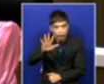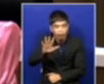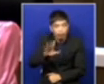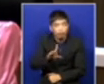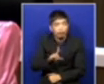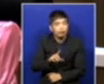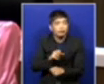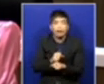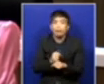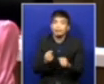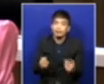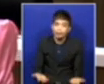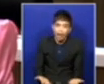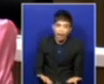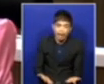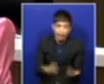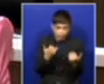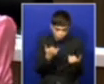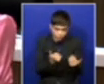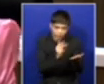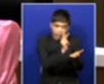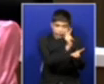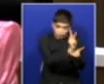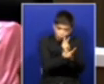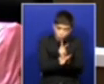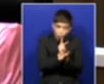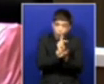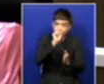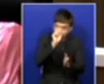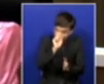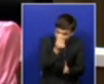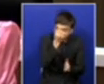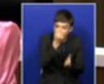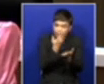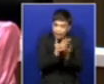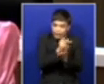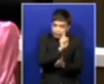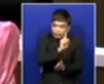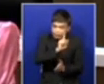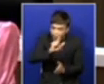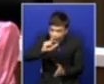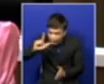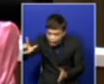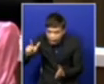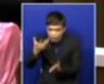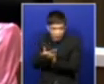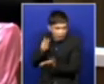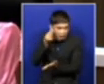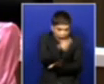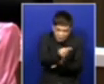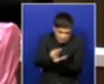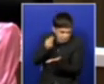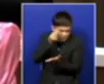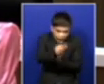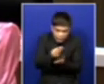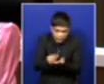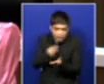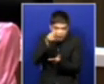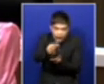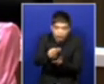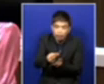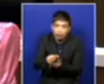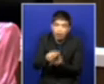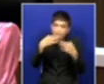ได้ไงครับนี่ท่านจะมากู้เงินอีก1ล้านล้านบาทแจกแจกแจกผมจึงบอกท่านประธานอย่างนี้ครับว่